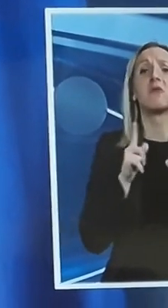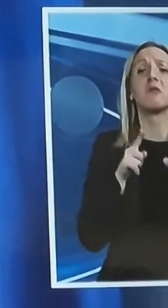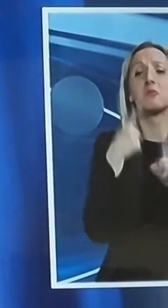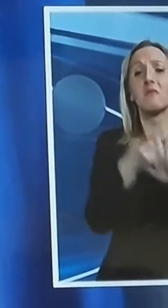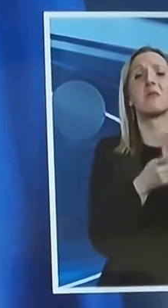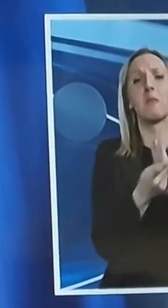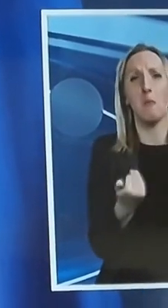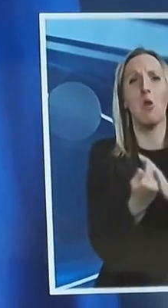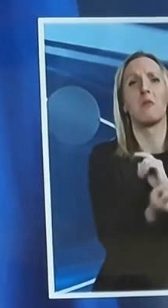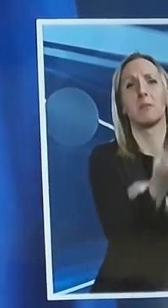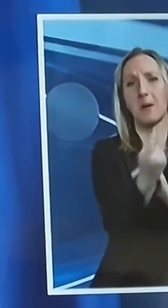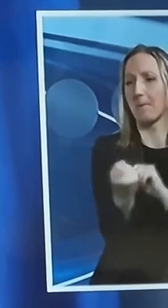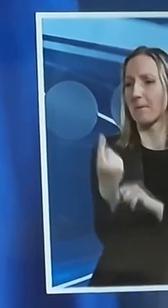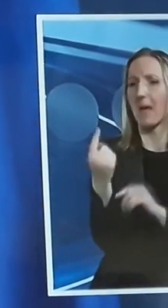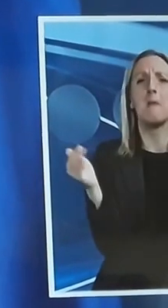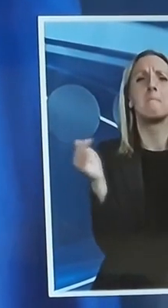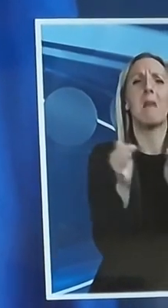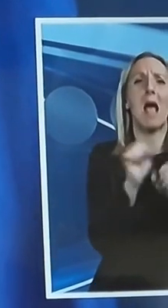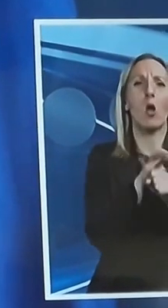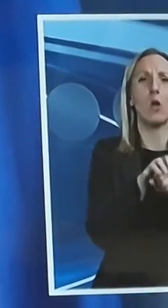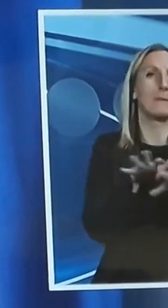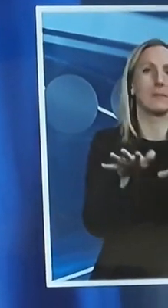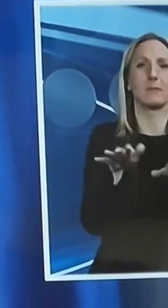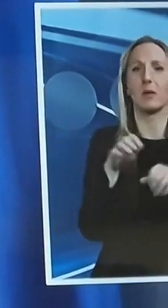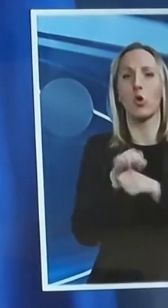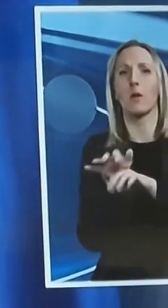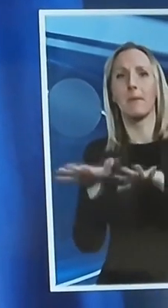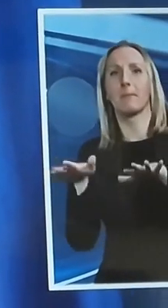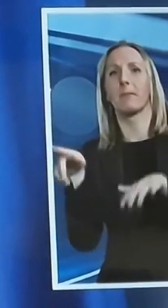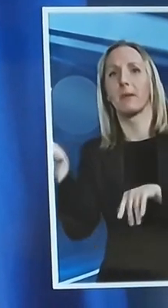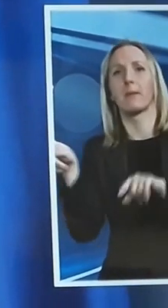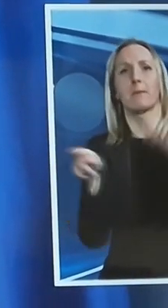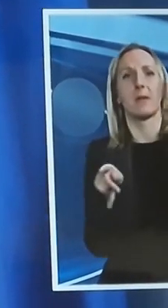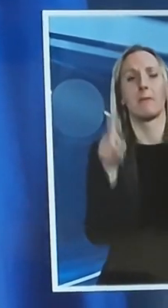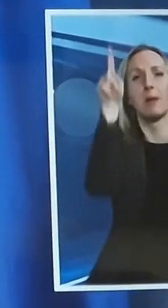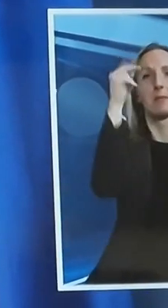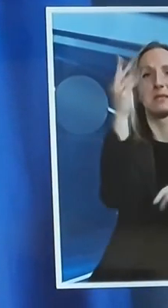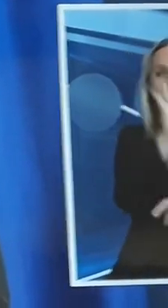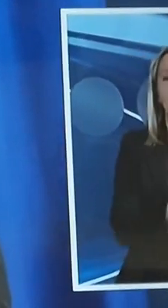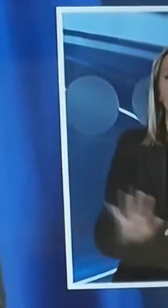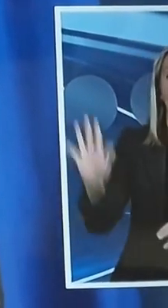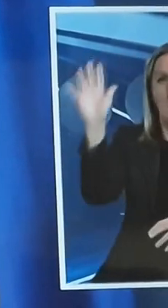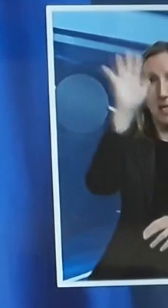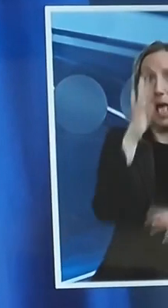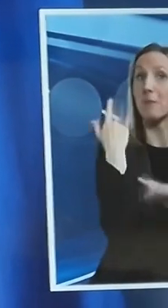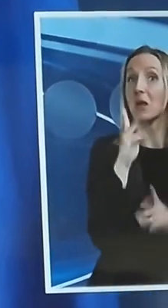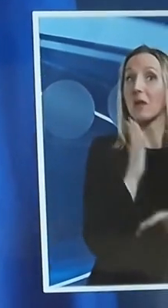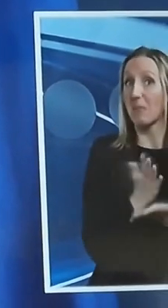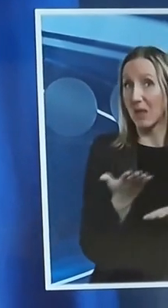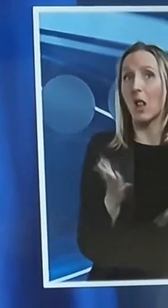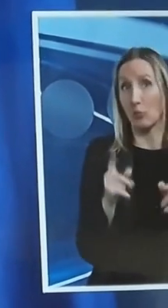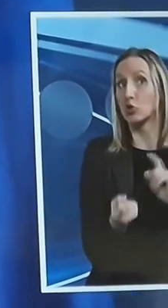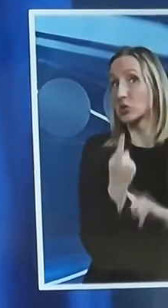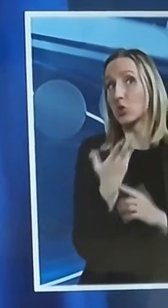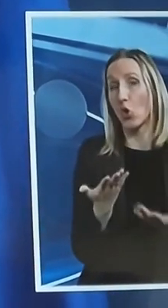vremenskom periodu pojavljivati ta manja žarišta koja će se sporadično javljati bilo po drugim delovima zemlje gde do sada toga nije bilo prisutno